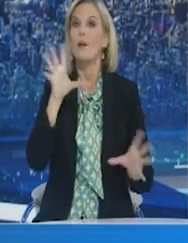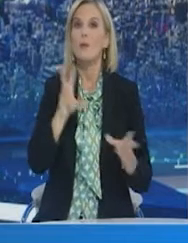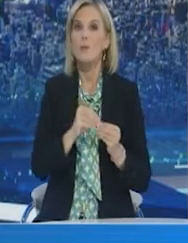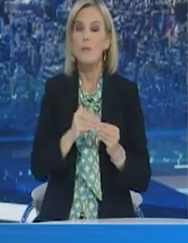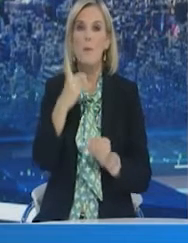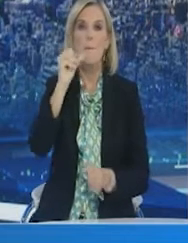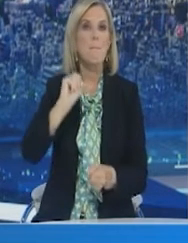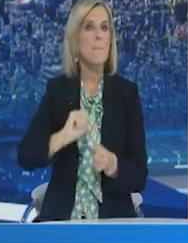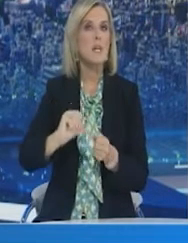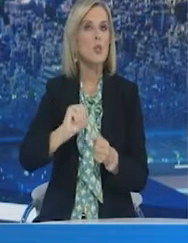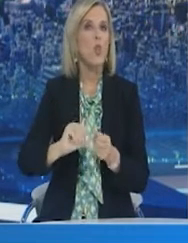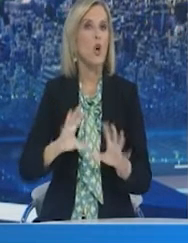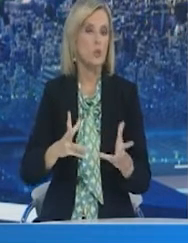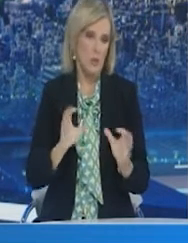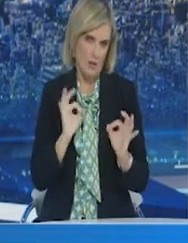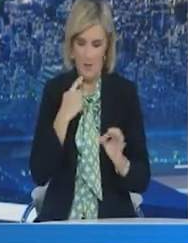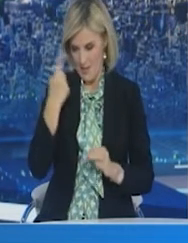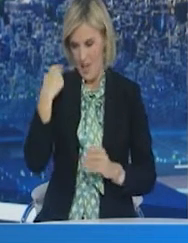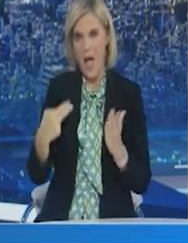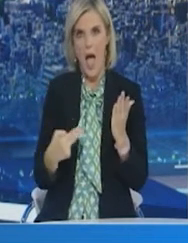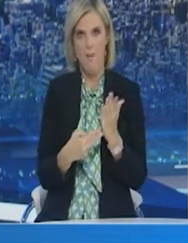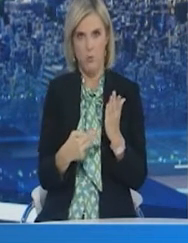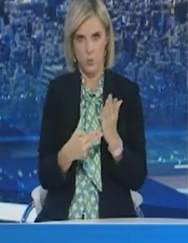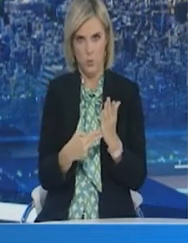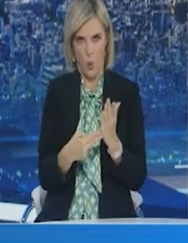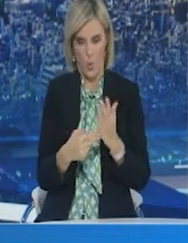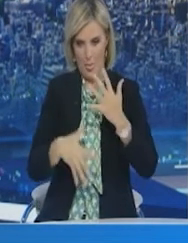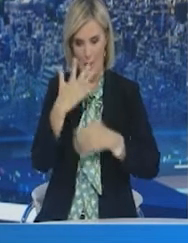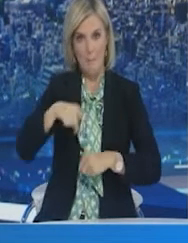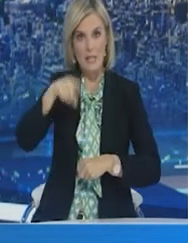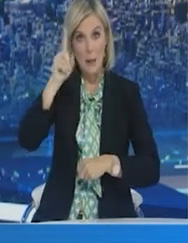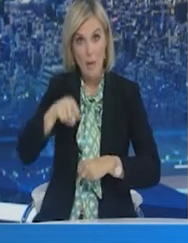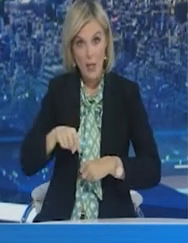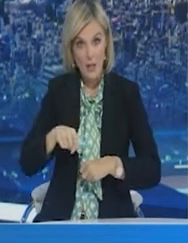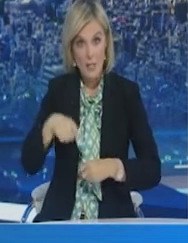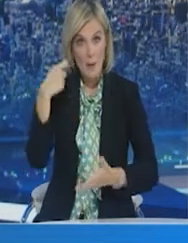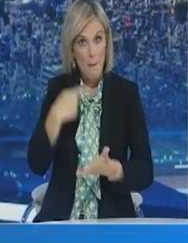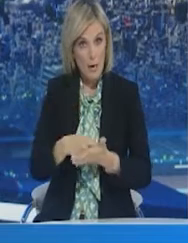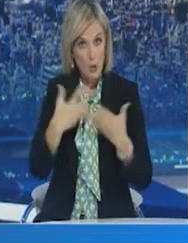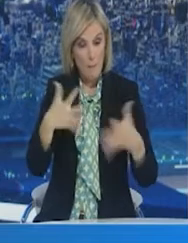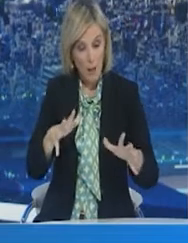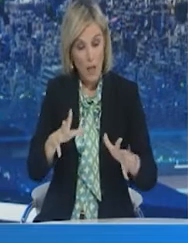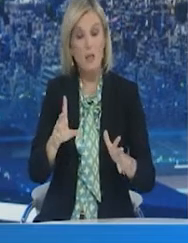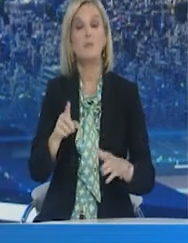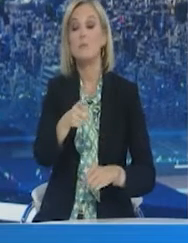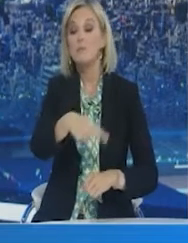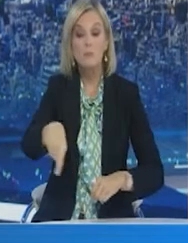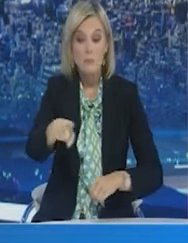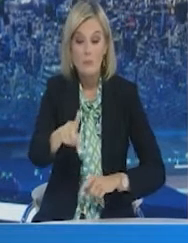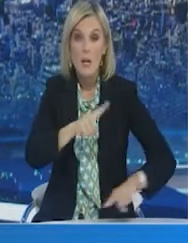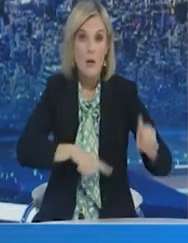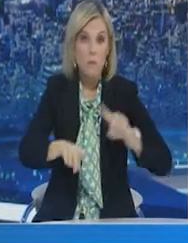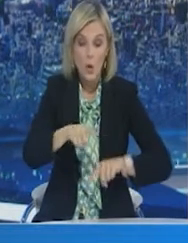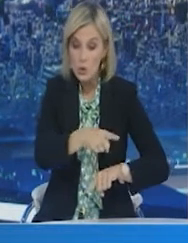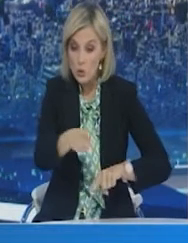δημόσιο τομέα που προβλέπει προκαταβολή αποδοχών 15ημέρου θα υπάρξει επιστροφή του μισθού ως αχρεωστήντος